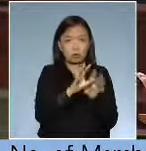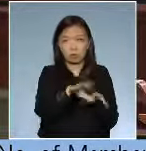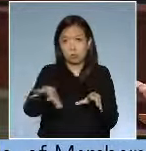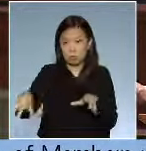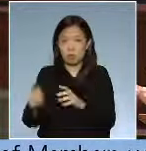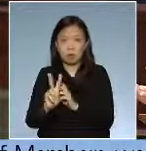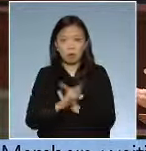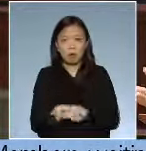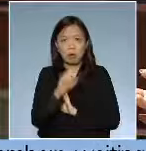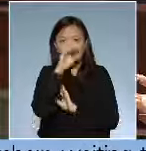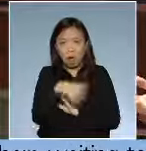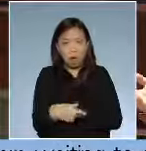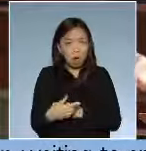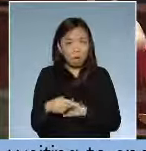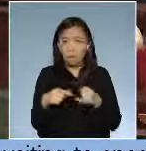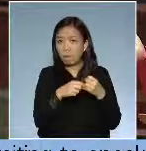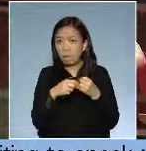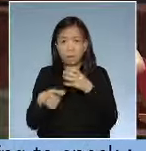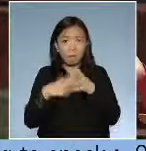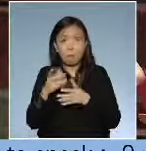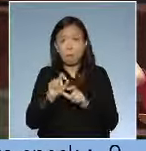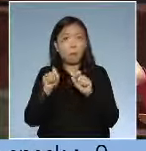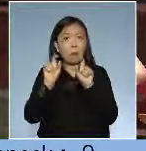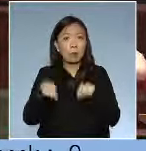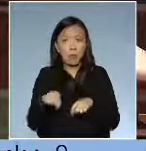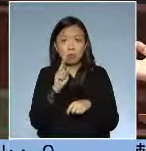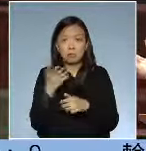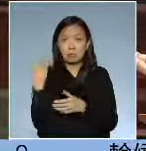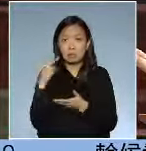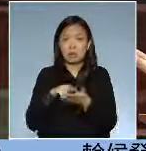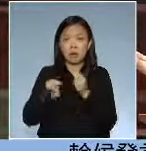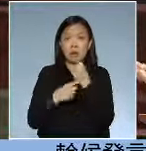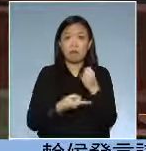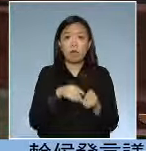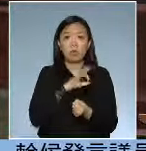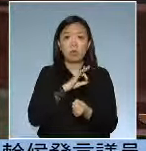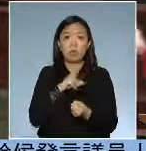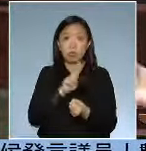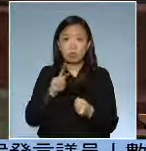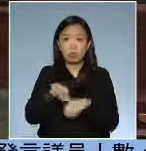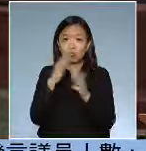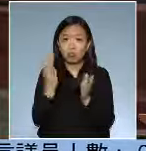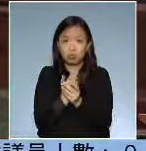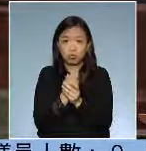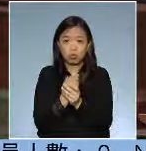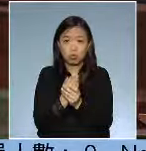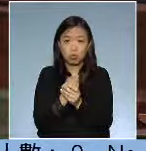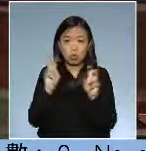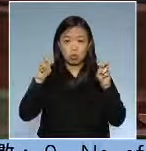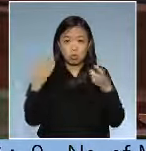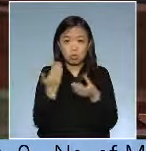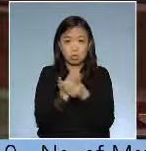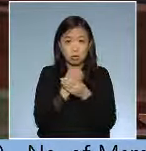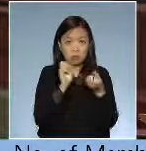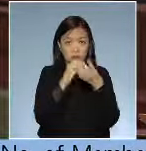沒有啊，拉布哪裡有問題呢？好像上屆立法會那樣，所有那些議案超過 90% 的議案就如期通